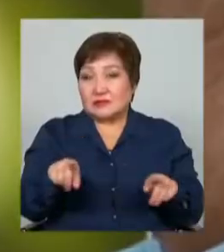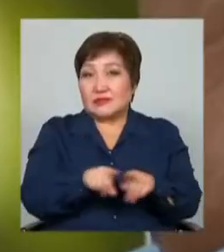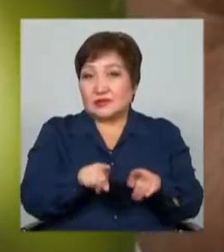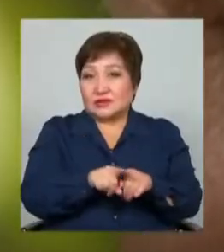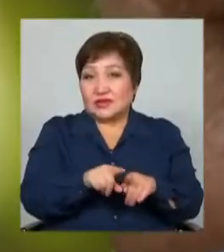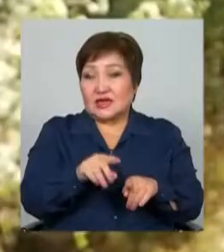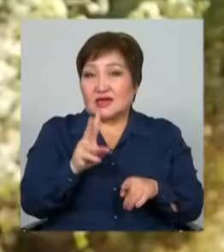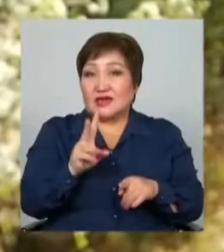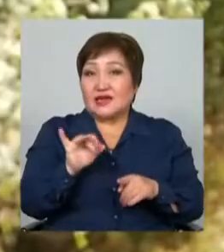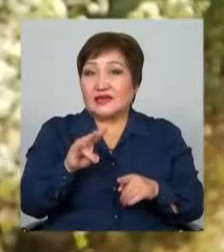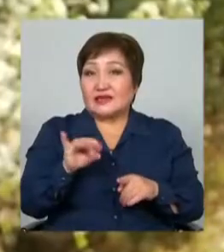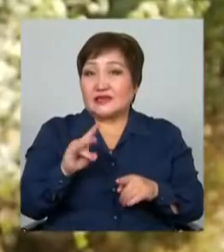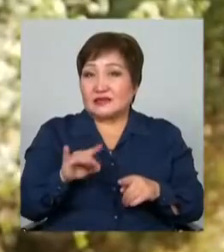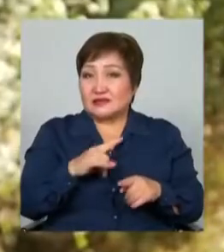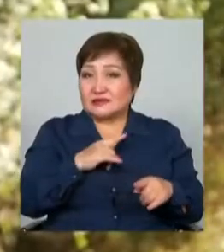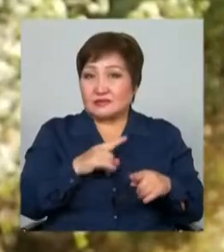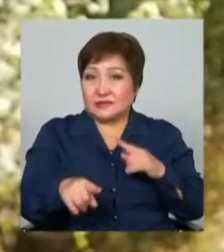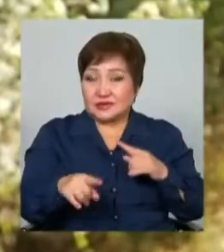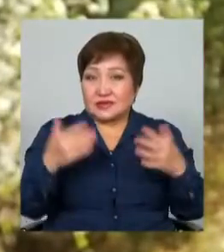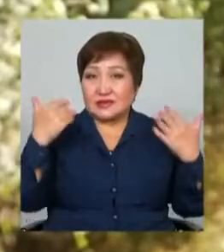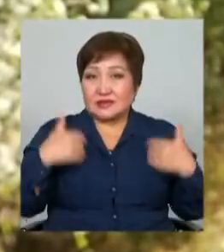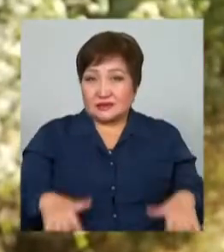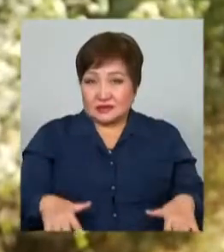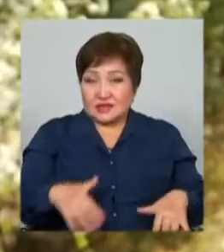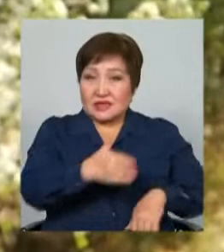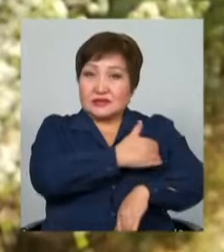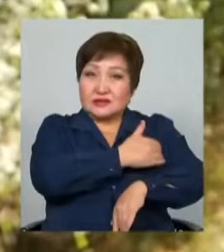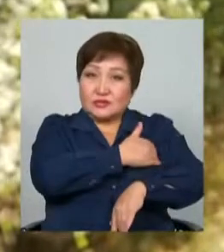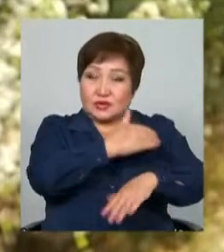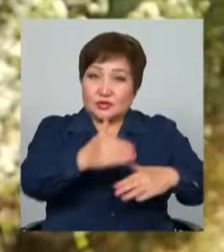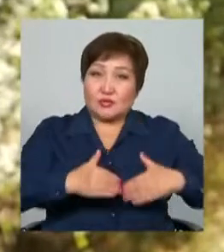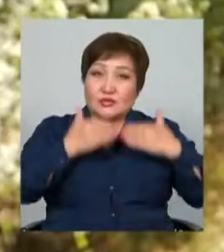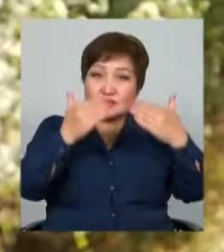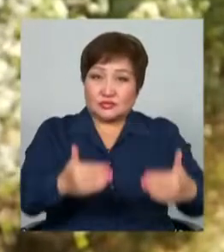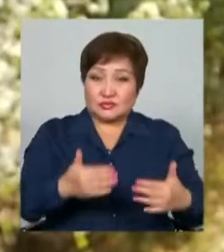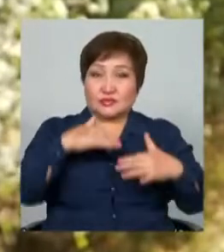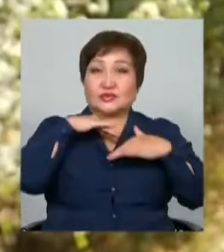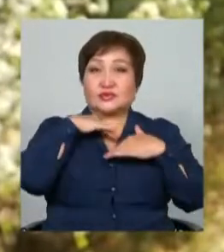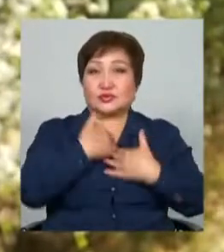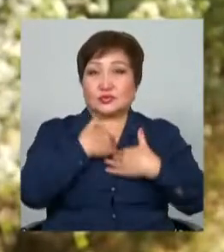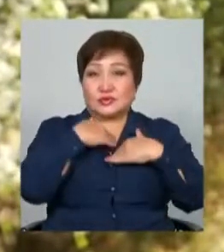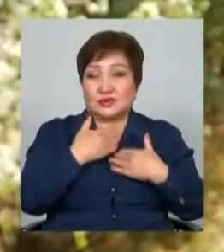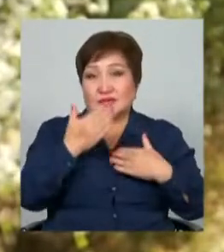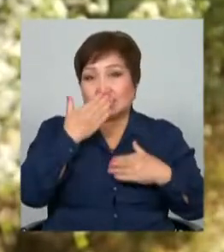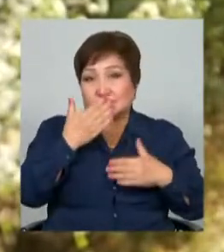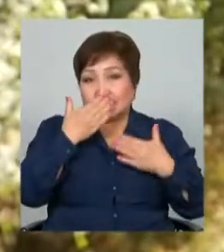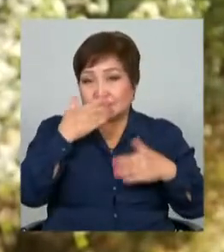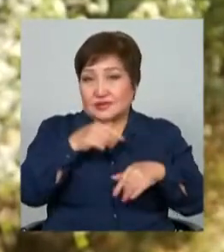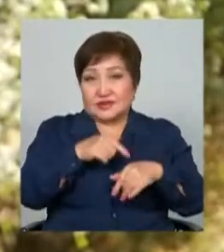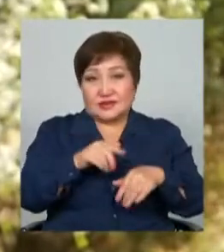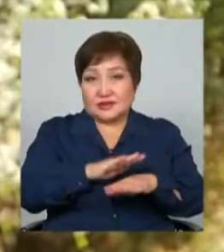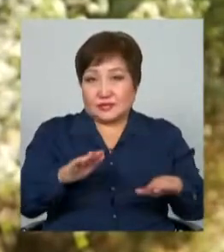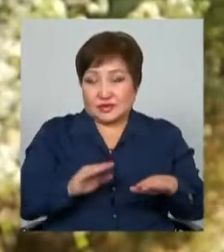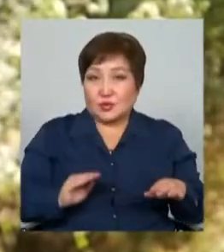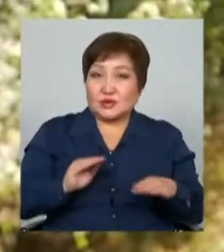клиникасы биік деңгейде дене қызуы және жөтел, иіс сезмеуі қосылып